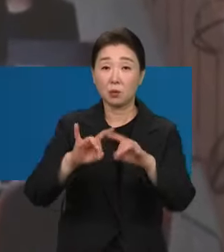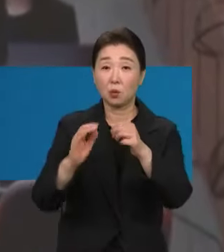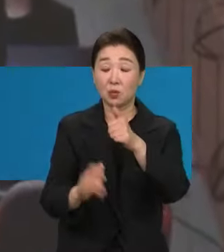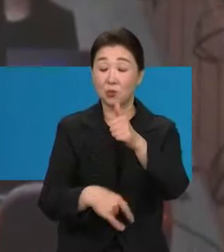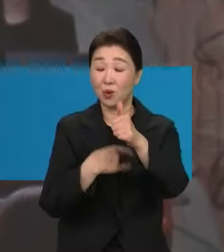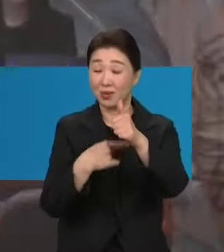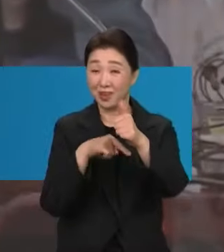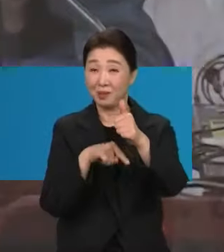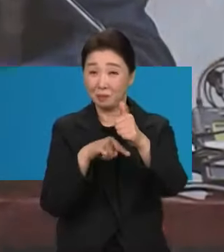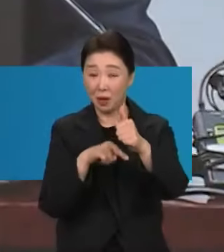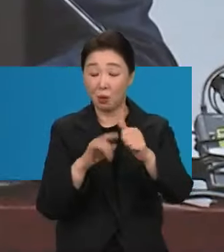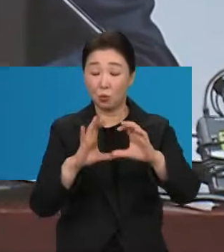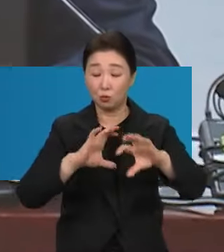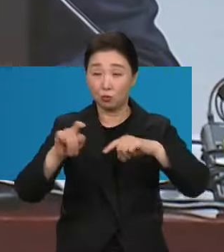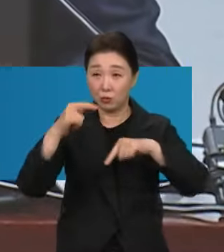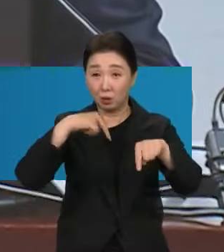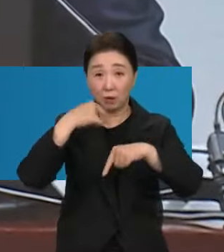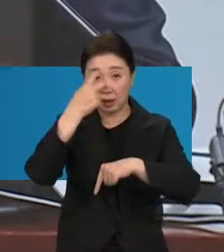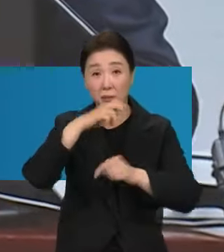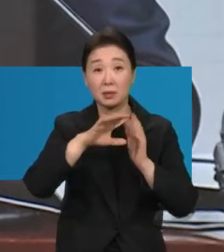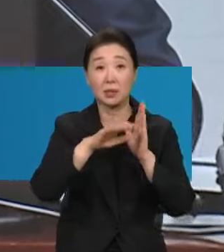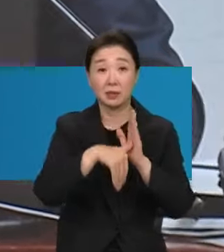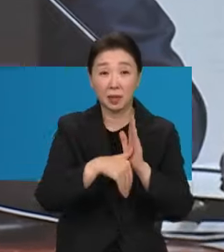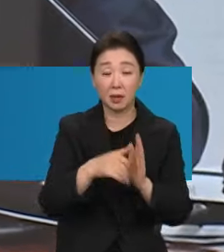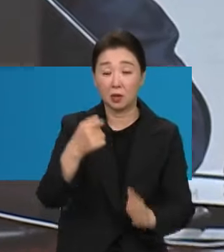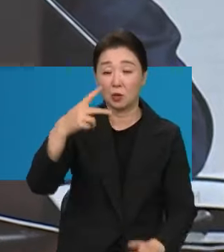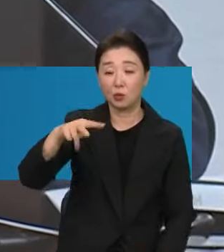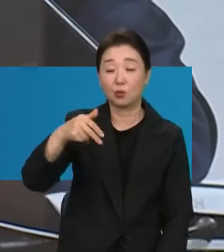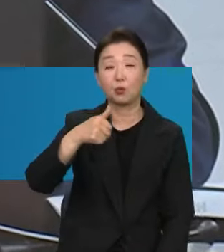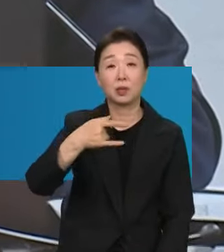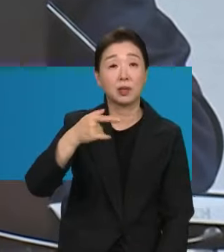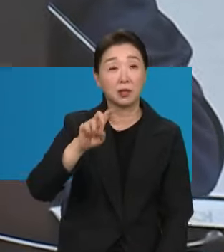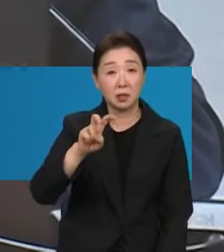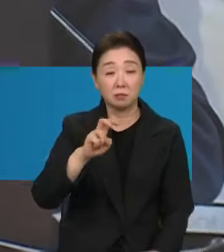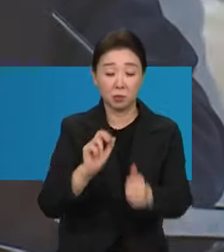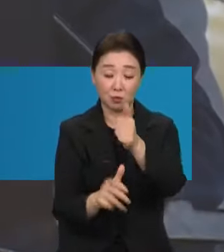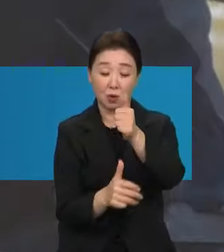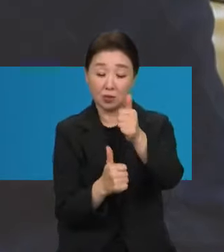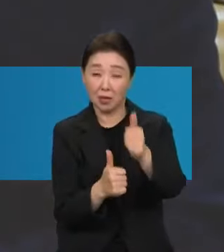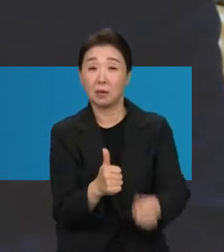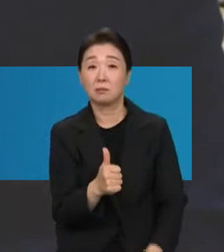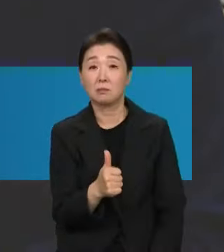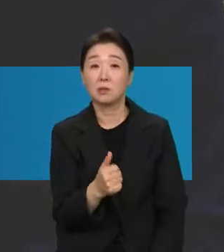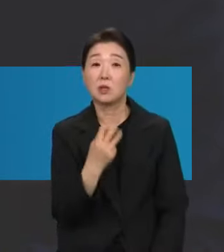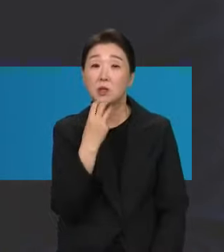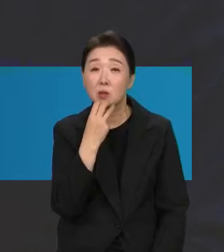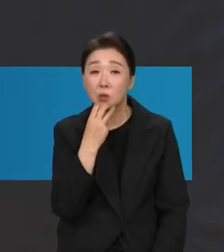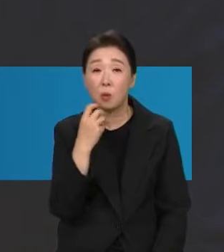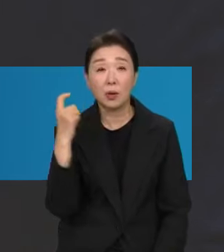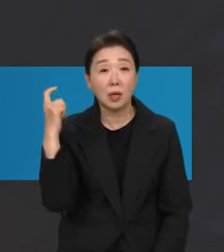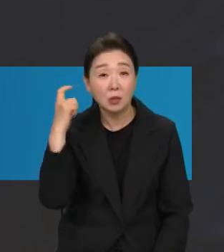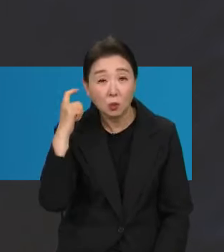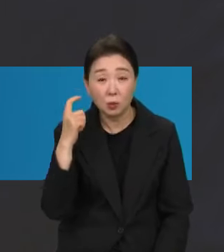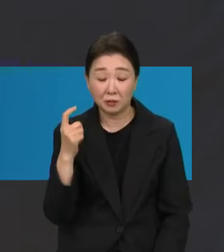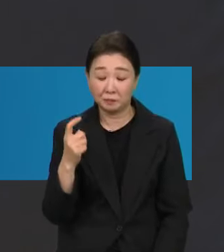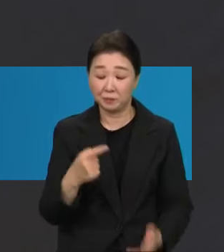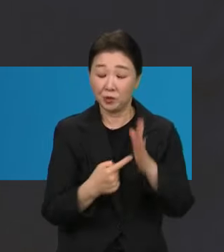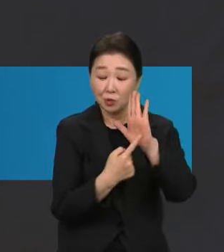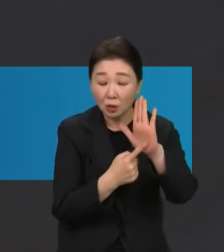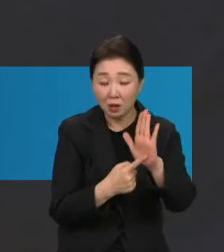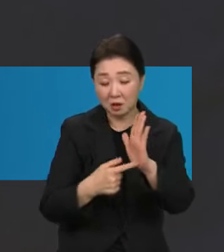방송통신심의위원회를 상대로 열린 국정감사에서는 류일임 위원장이 서울의 소리가 공개한 김건희 여사 명품백 영상